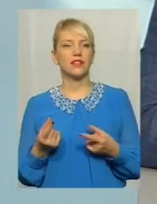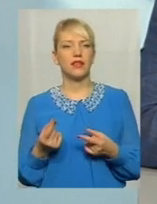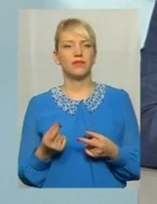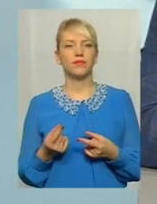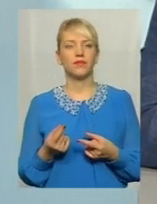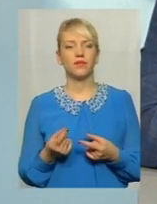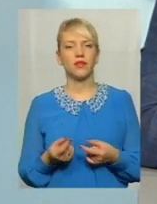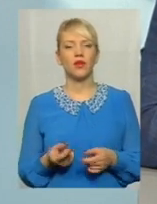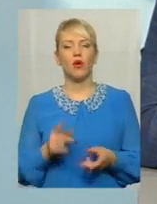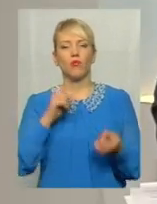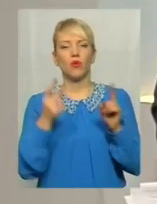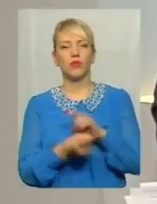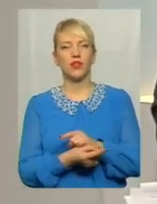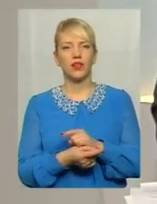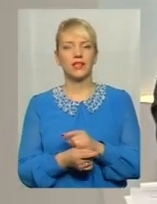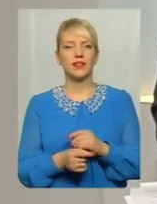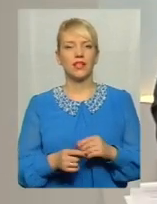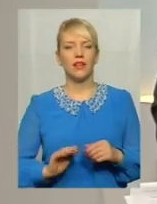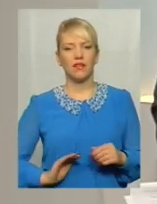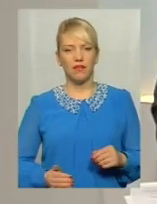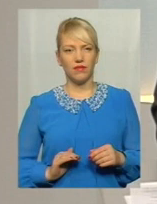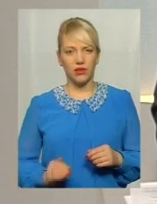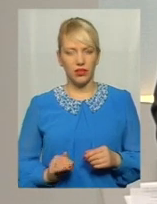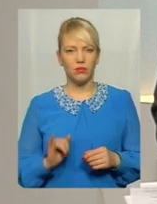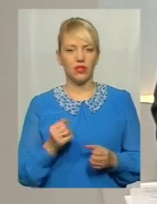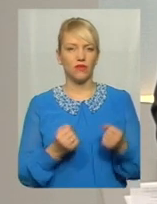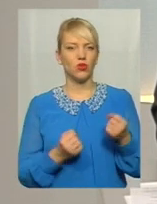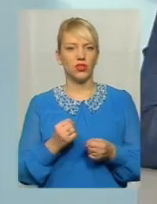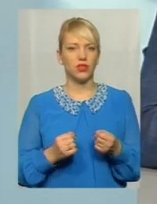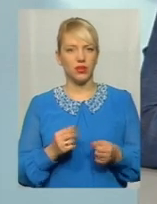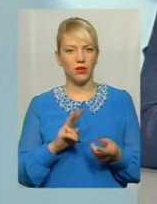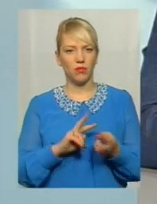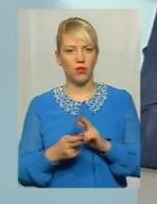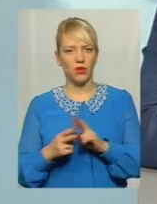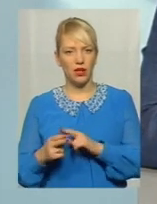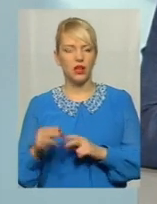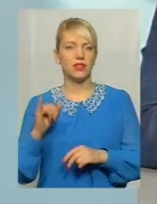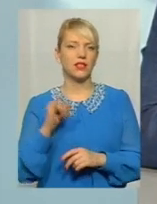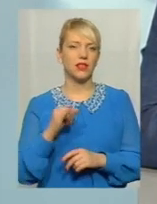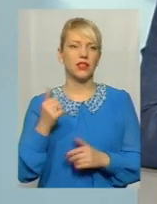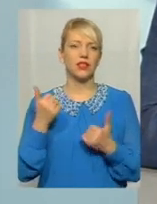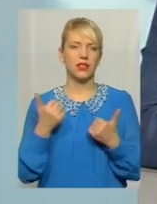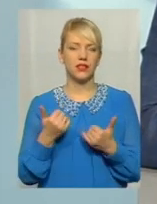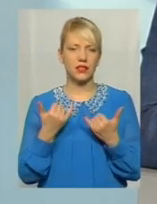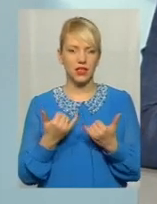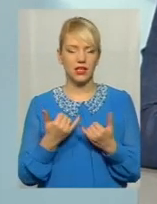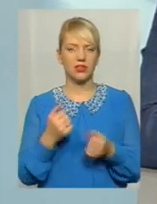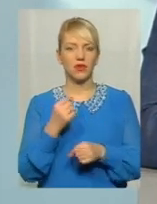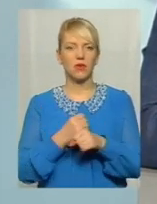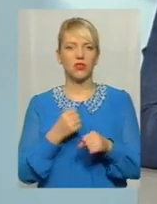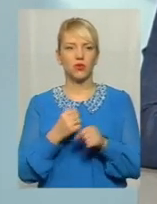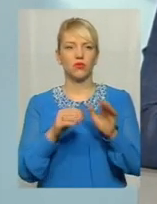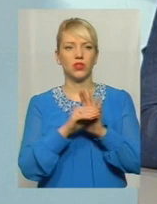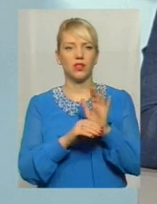помінялися на маршрутах перевізники, відповідно водії також помінялися. І наразі йде відпрацювання графіків, тому